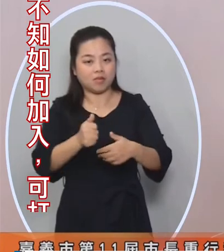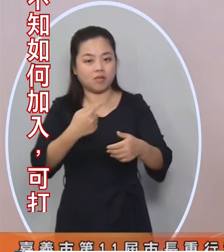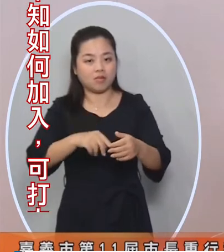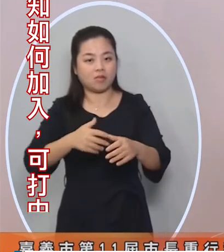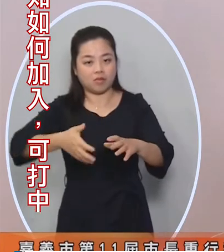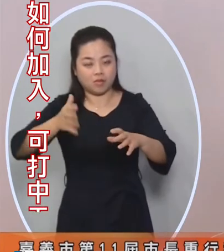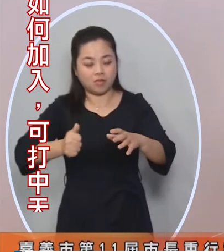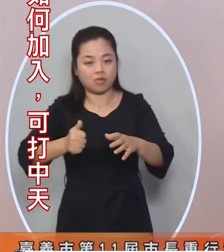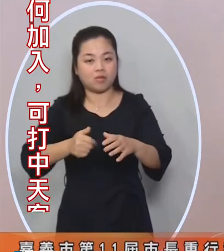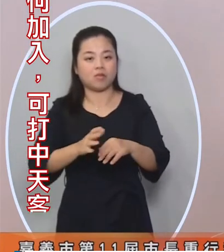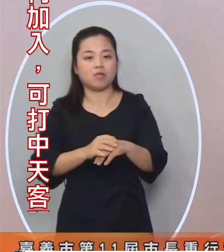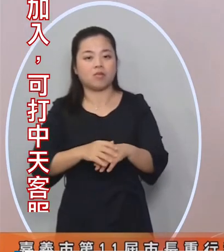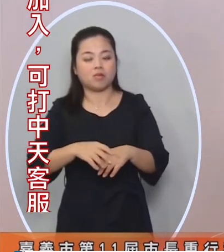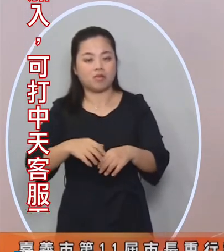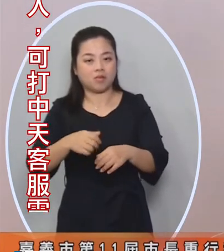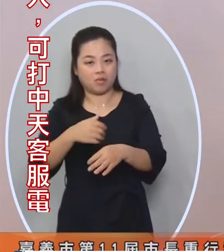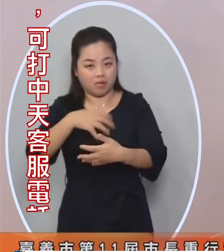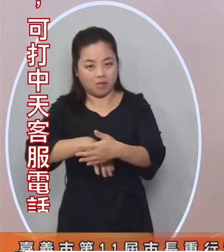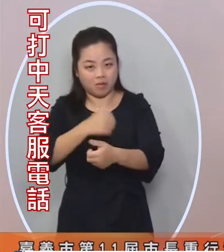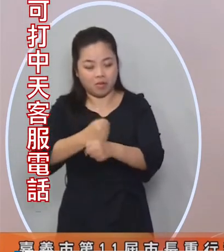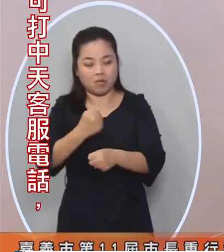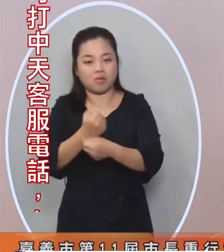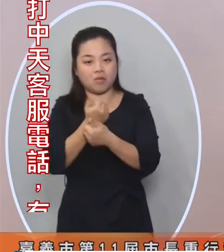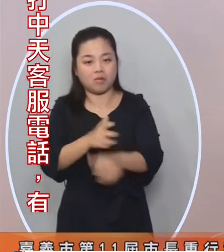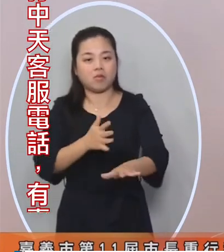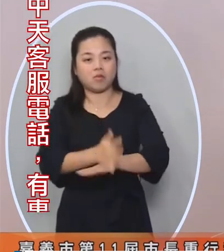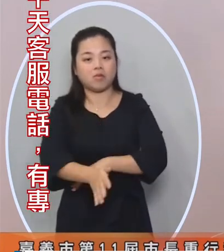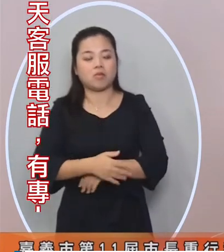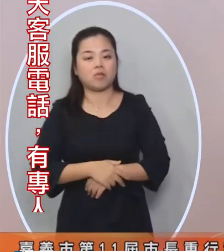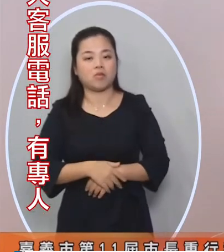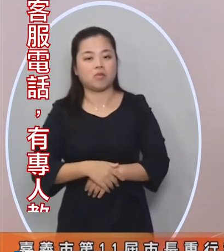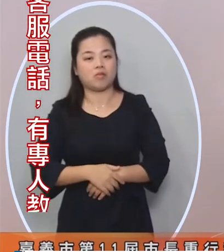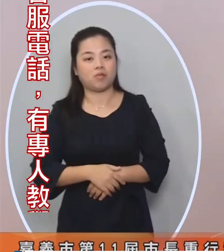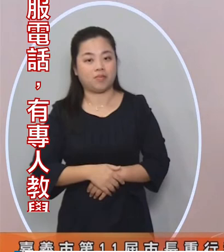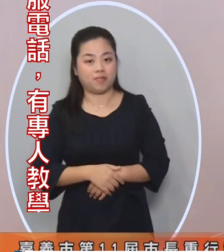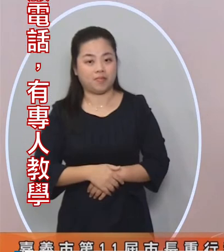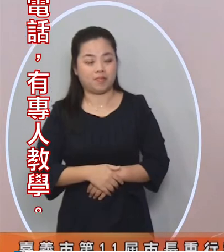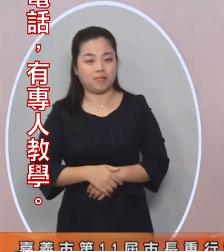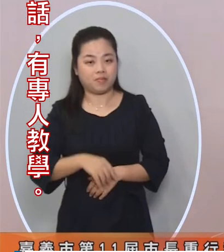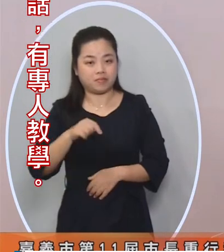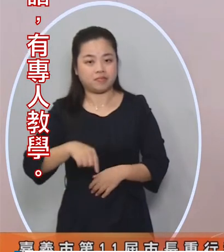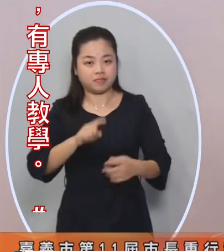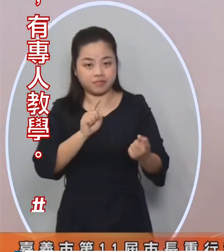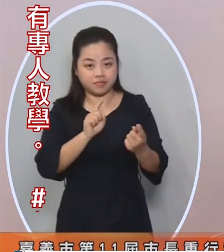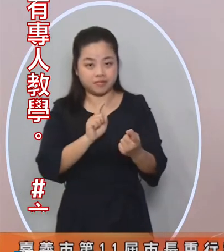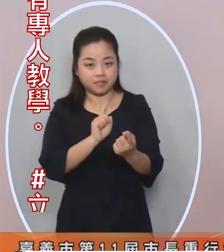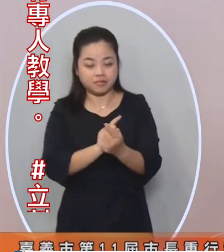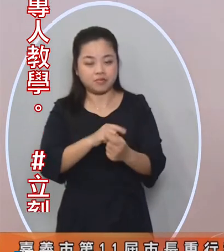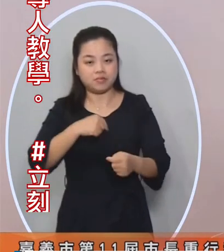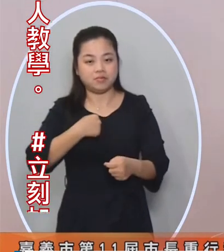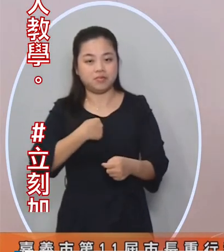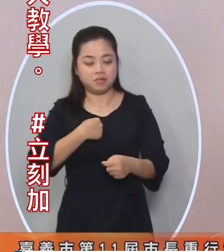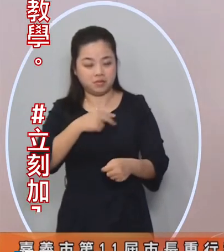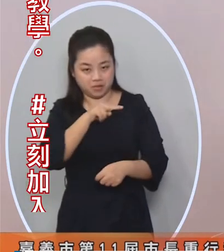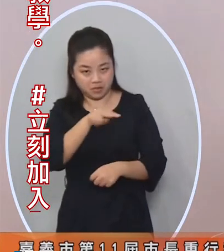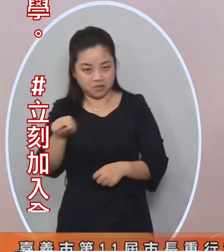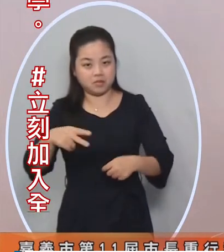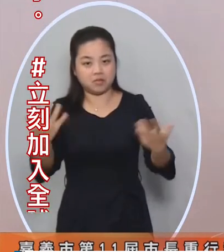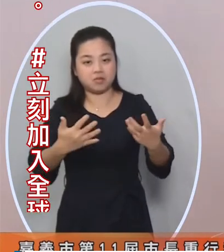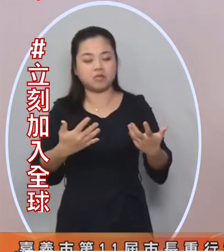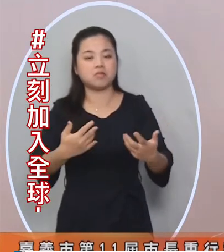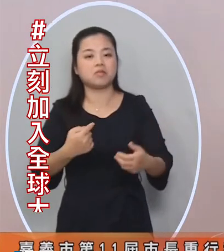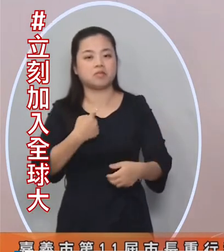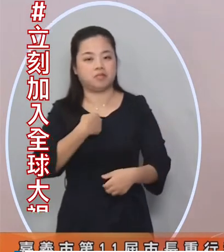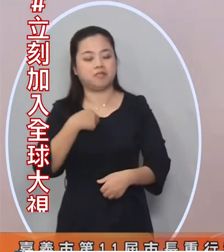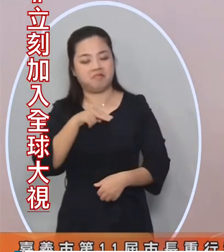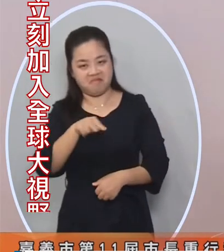长。所以我中央地方民代政务官的经历拢有，这对地主我吼来看问题，我会较全